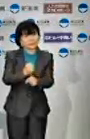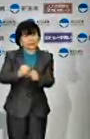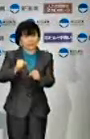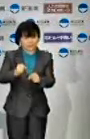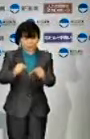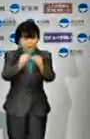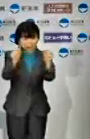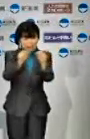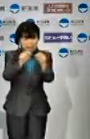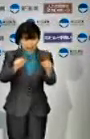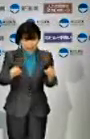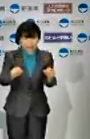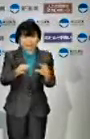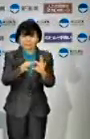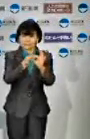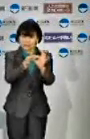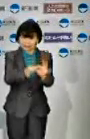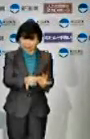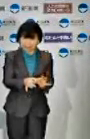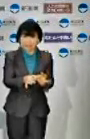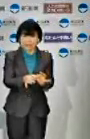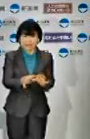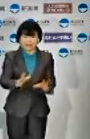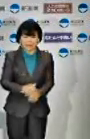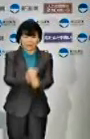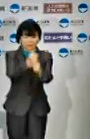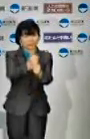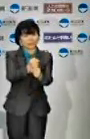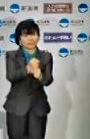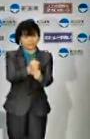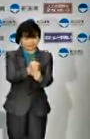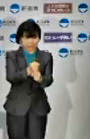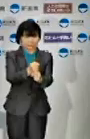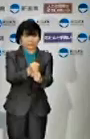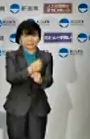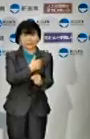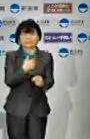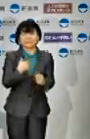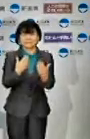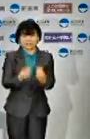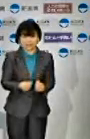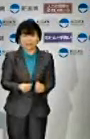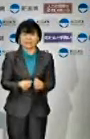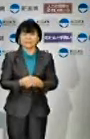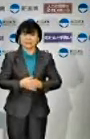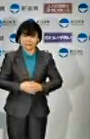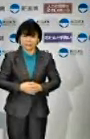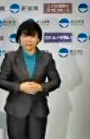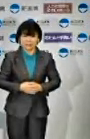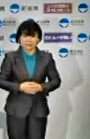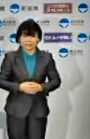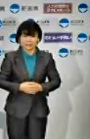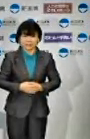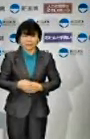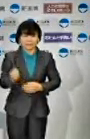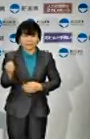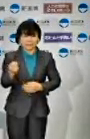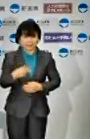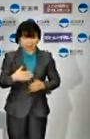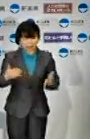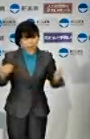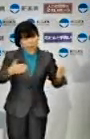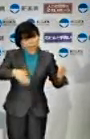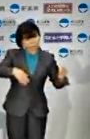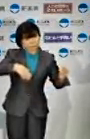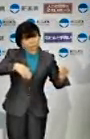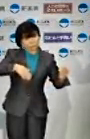果について、取りまとめたということと、 まあ、途中段階ですけどね、最終段階じゃありません